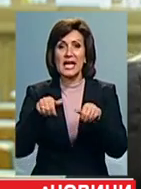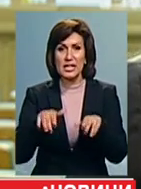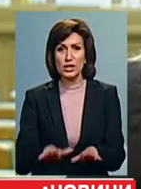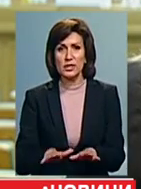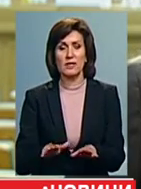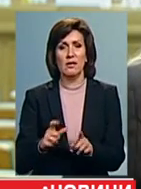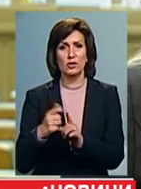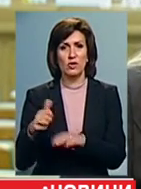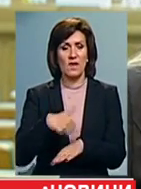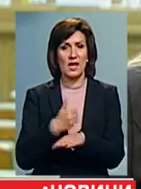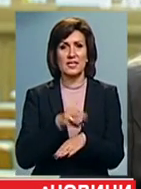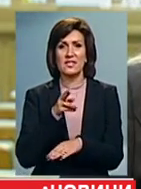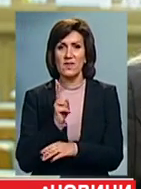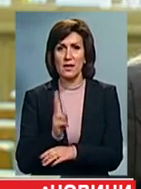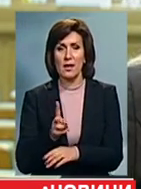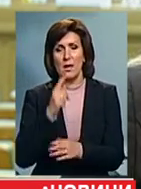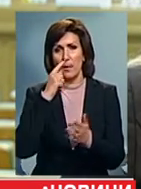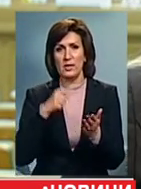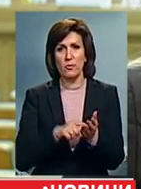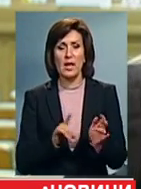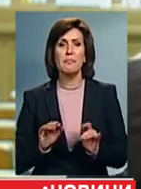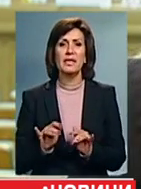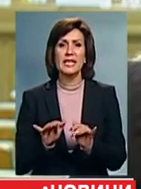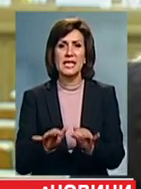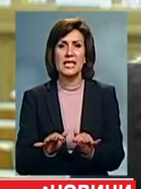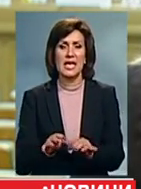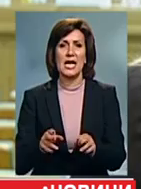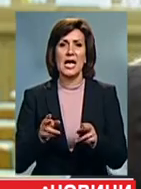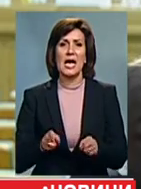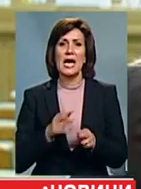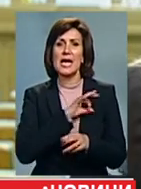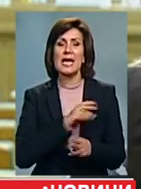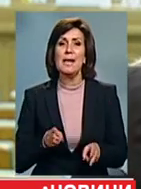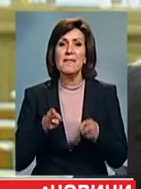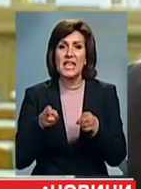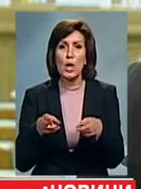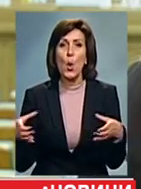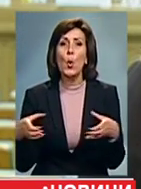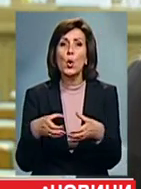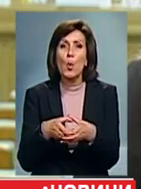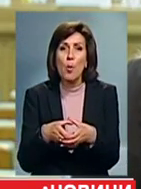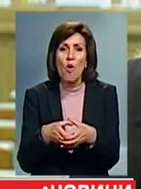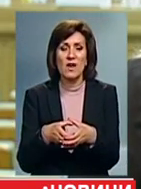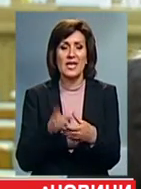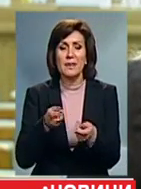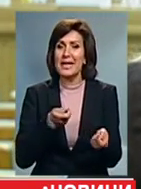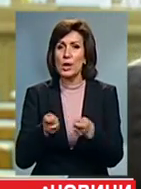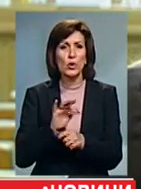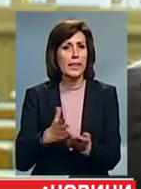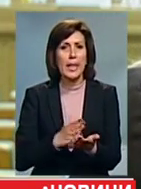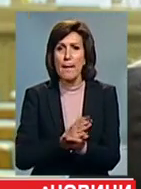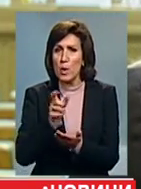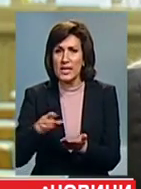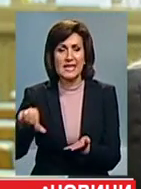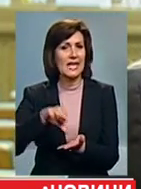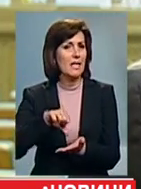рішення, за словами голови ЦВК, підпали під дії кримінального угруповування. І насправді ними керують не політики,